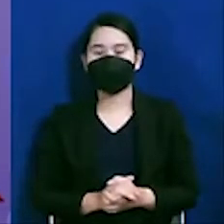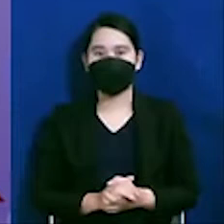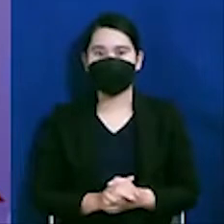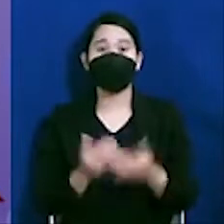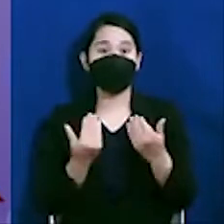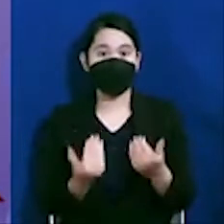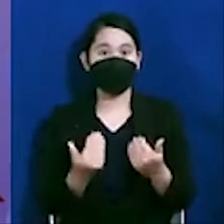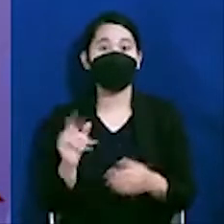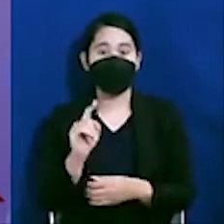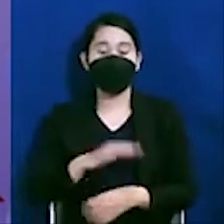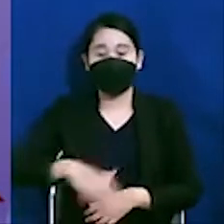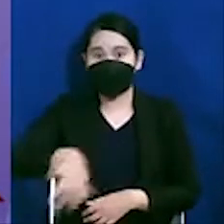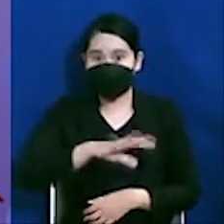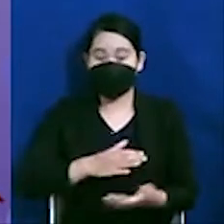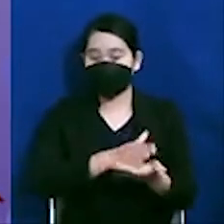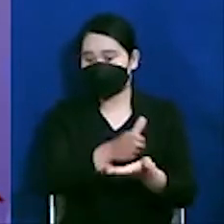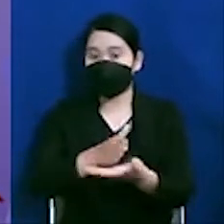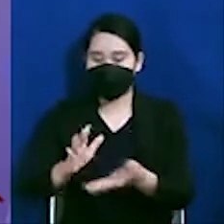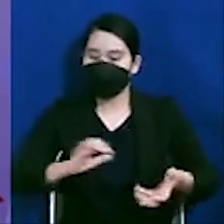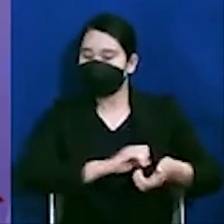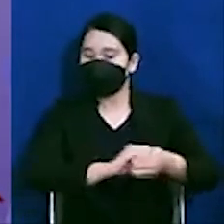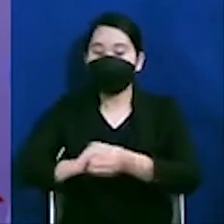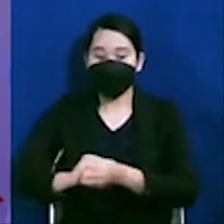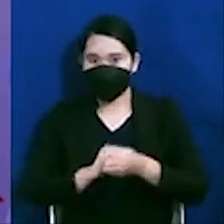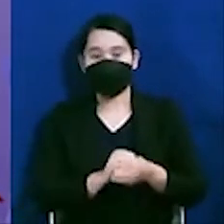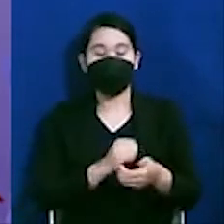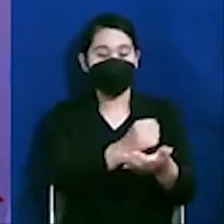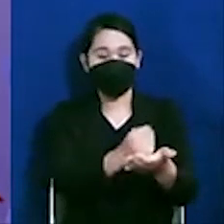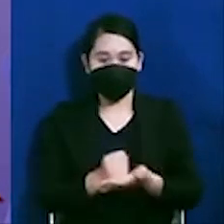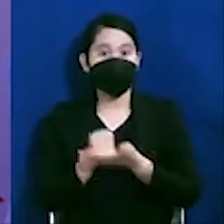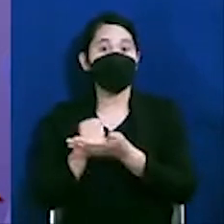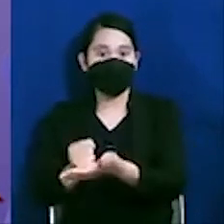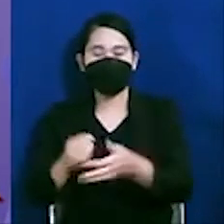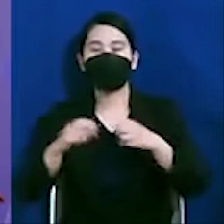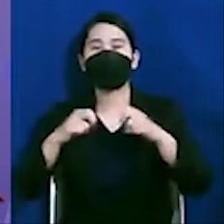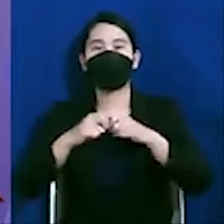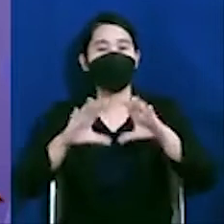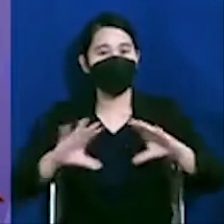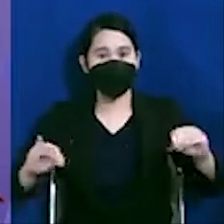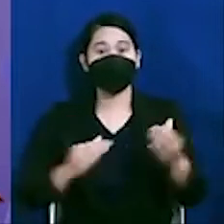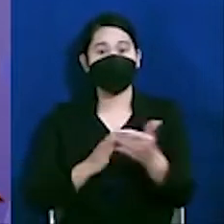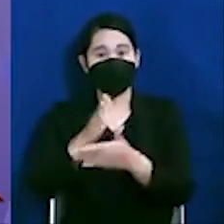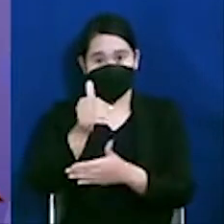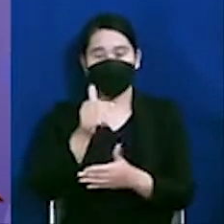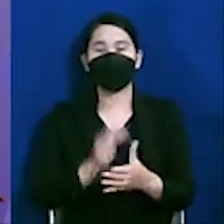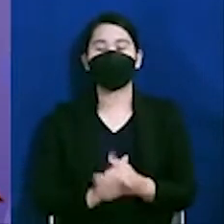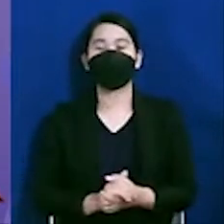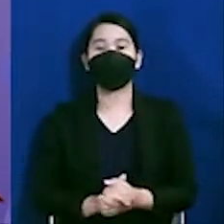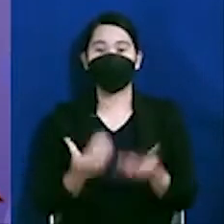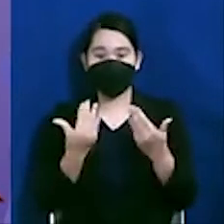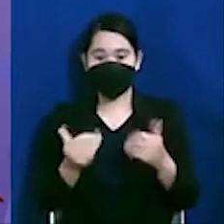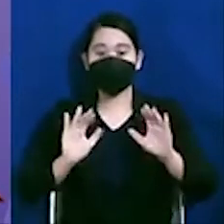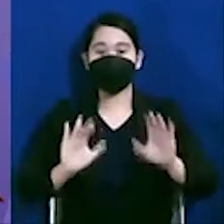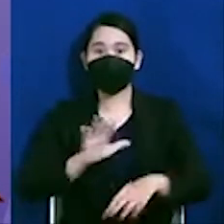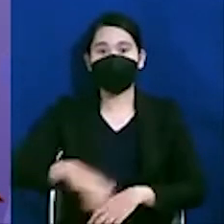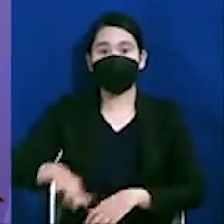อย่างนี้แล้วเราช่วยกันทุกคนนะครับจนสามารถจะผ่านพ้นวิกฤตไปได้ยังฝากเรามีส่วน